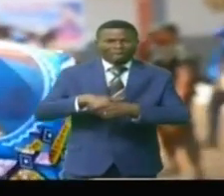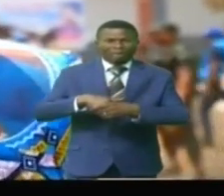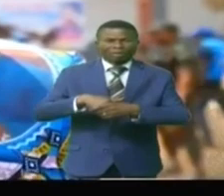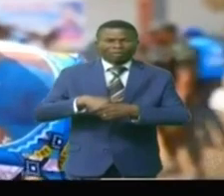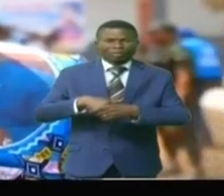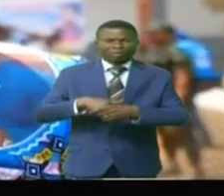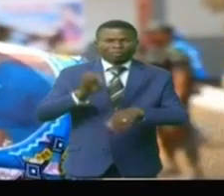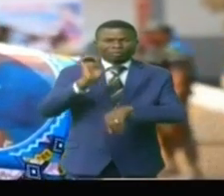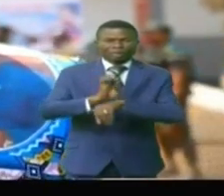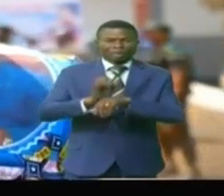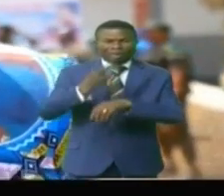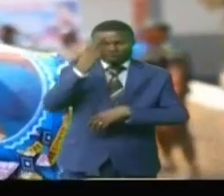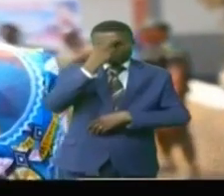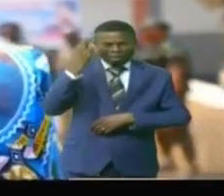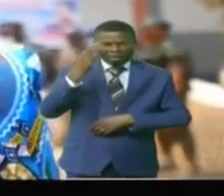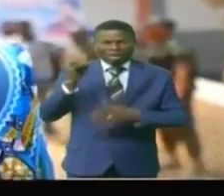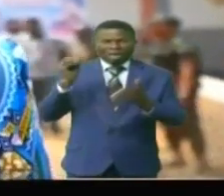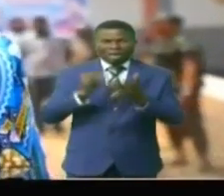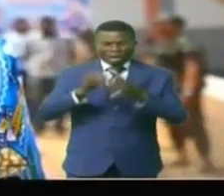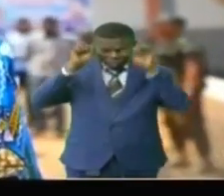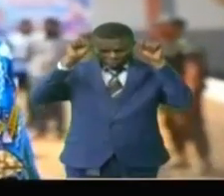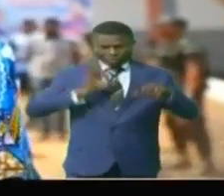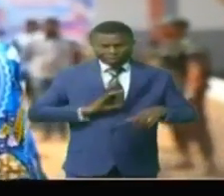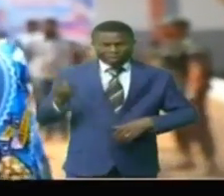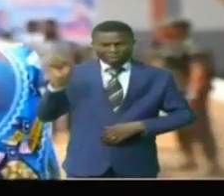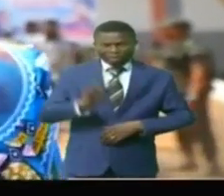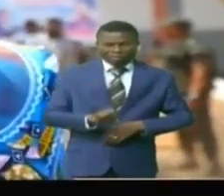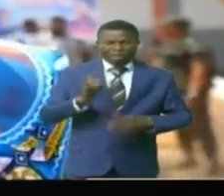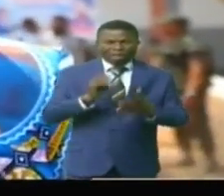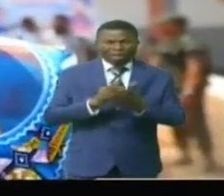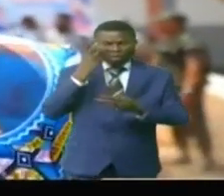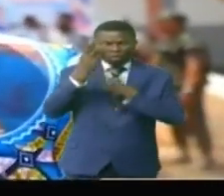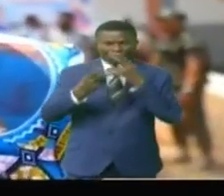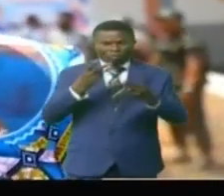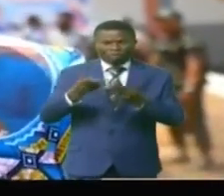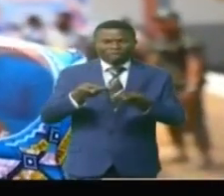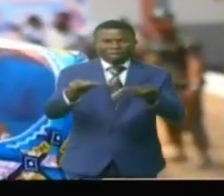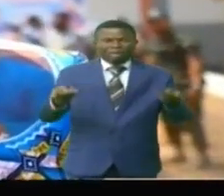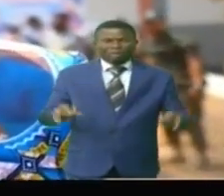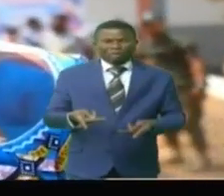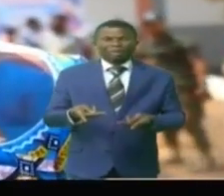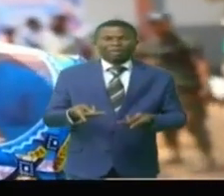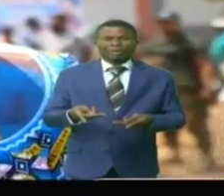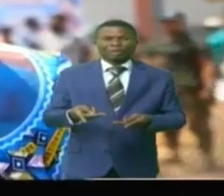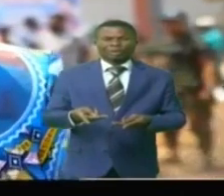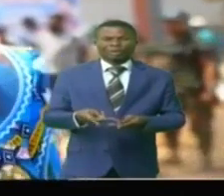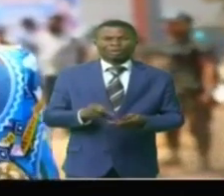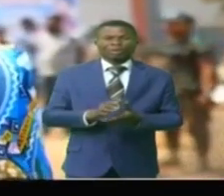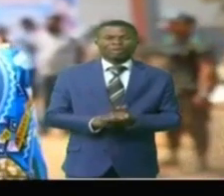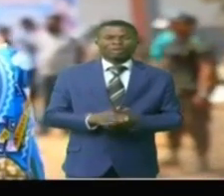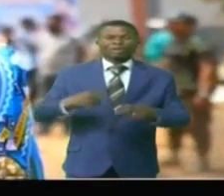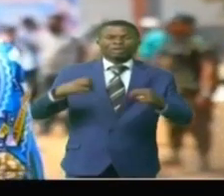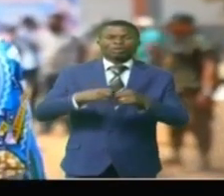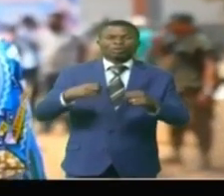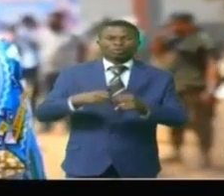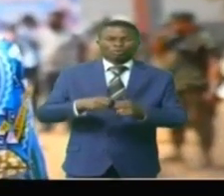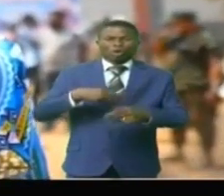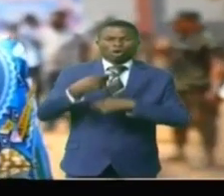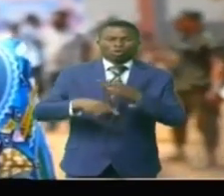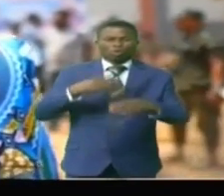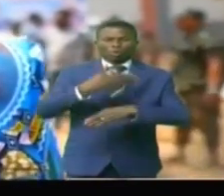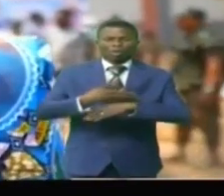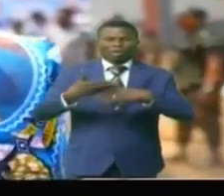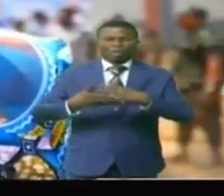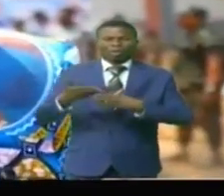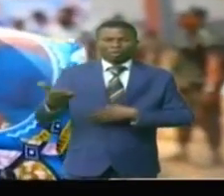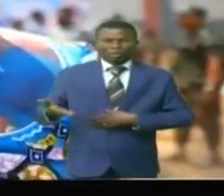de l'église catholique. Il vient pour visiter la substation de la SNEL qu'il est en train de